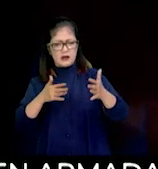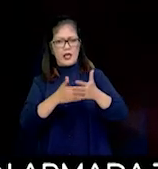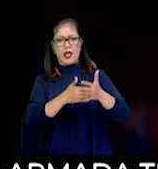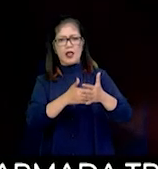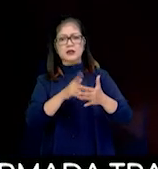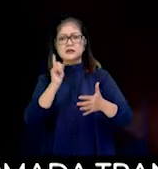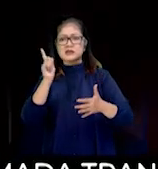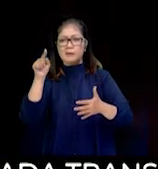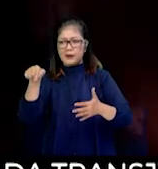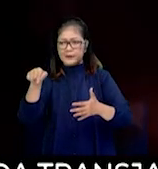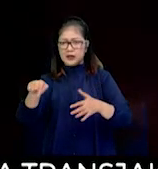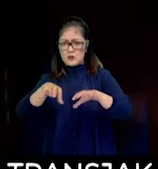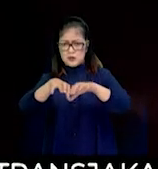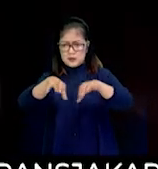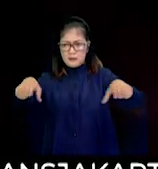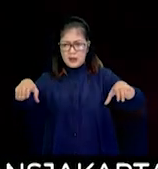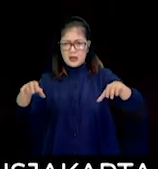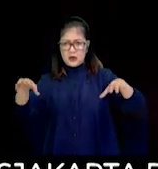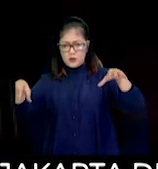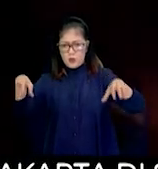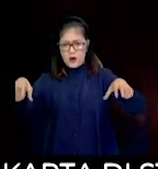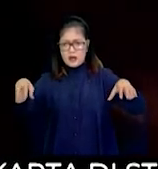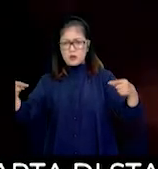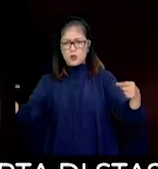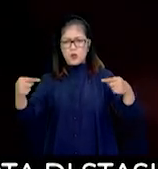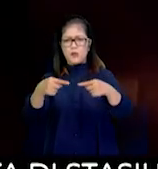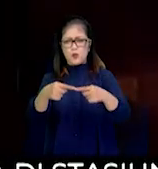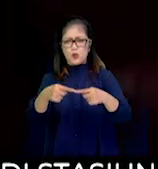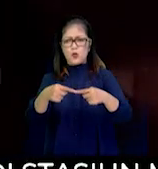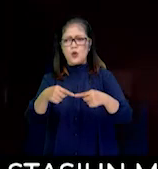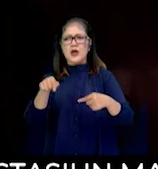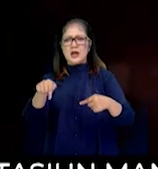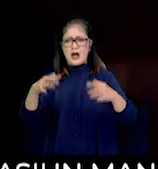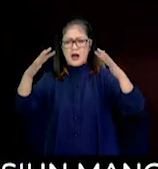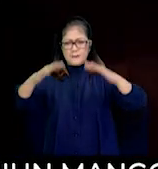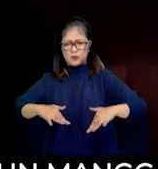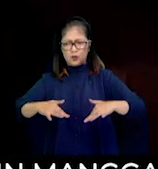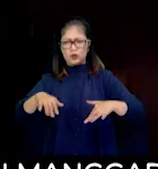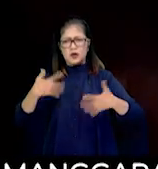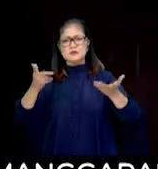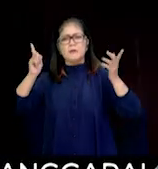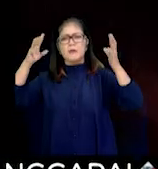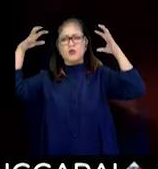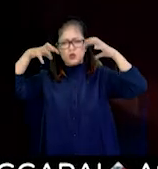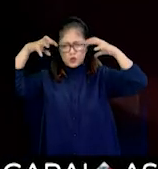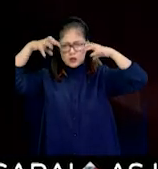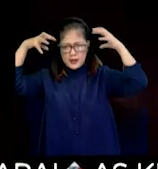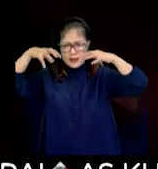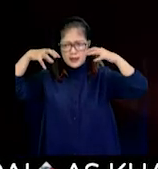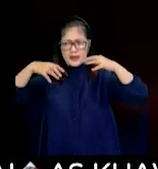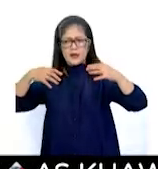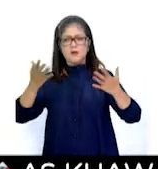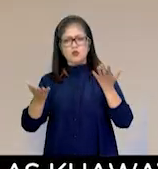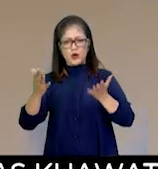ke wilayah kecamatan lain. Kejadian ini terjadi akibat hujan besar yang terjadi mungkin di hulu sungai.